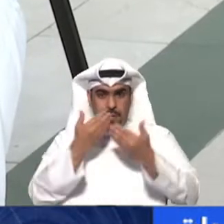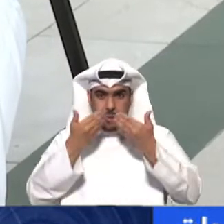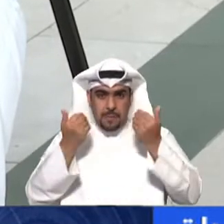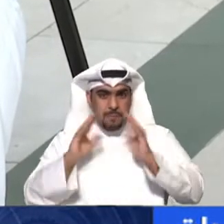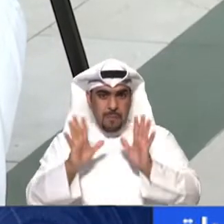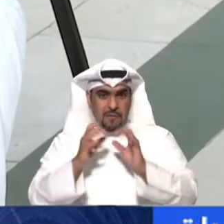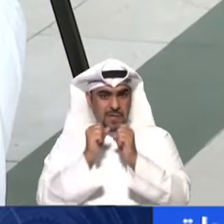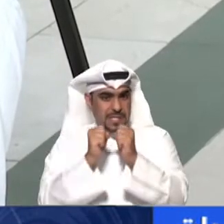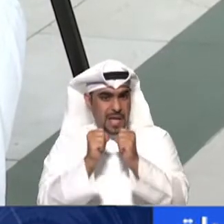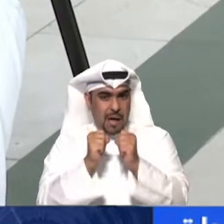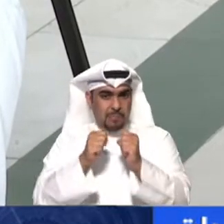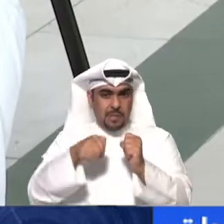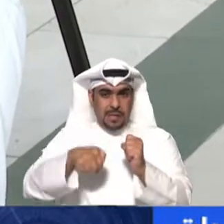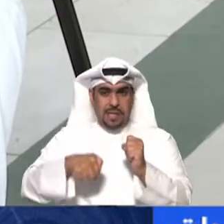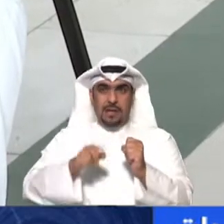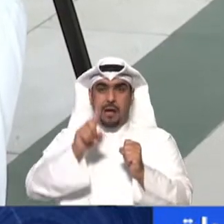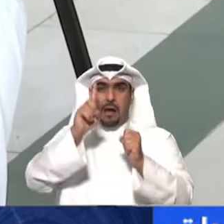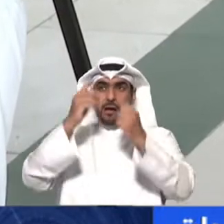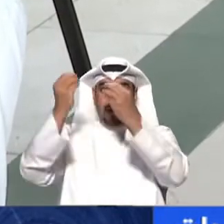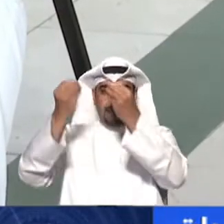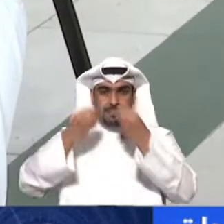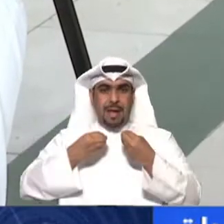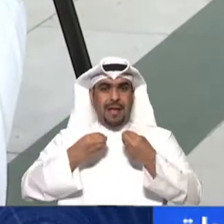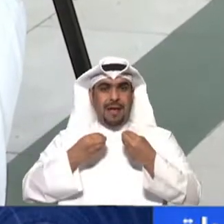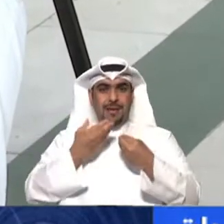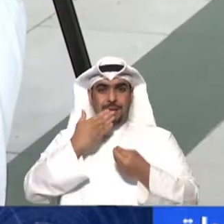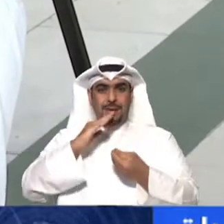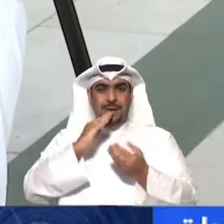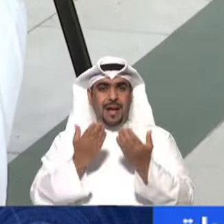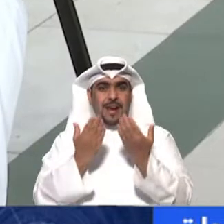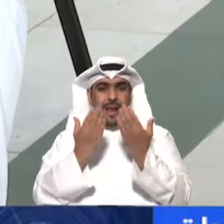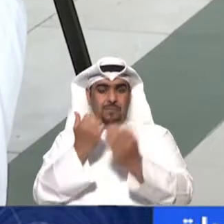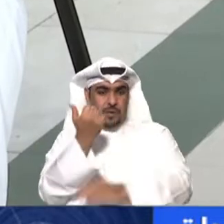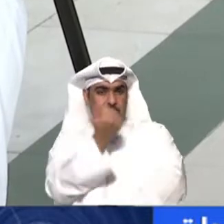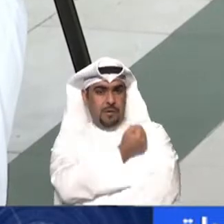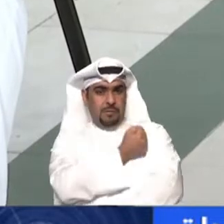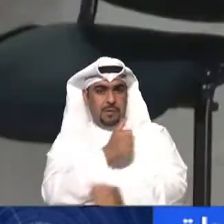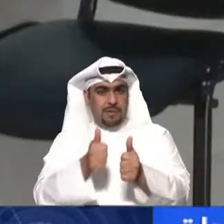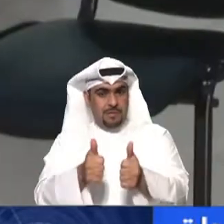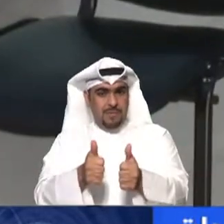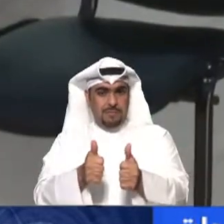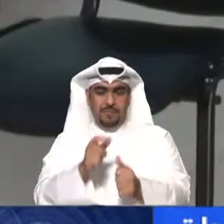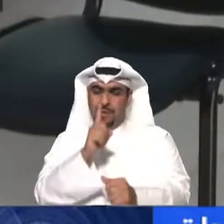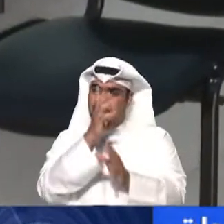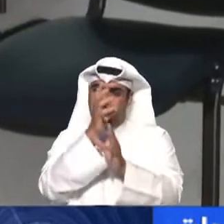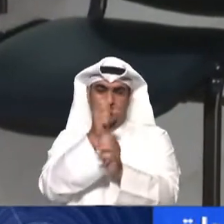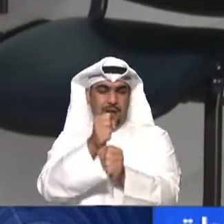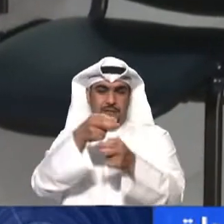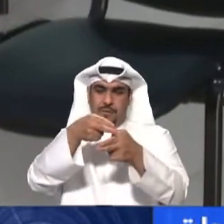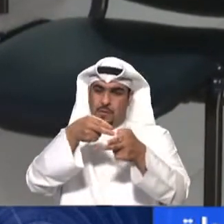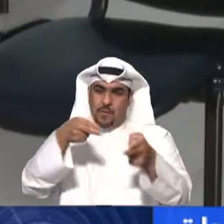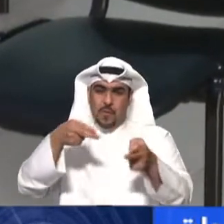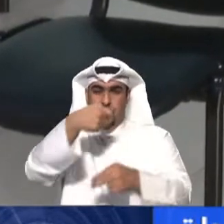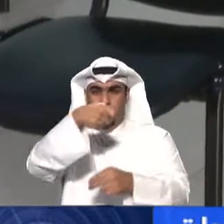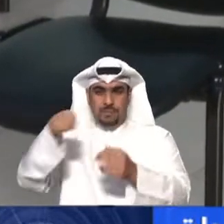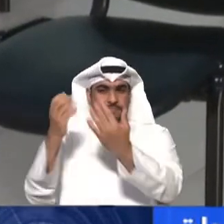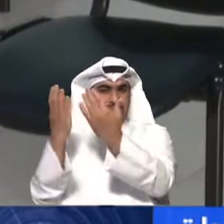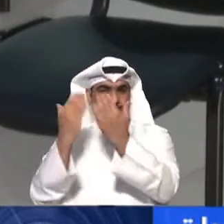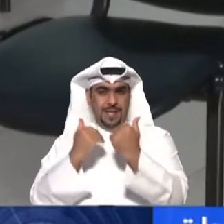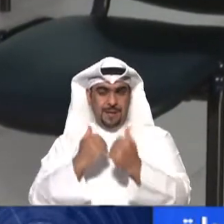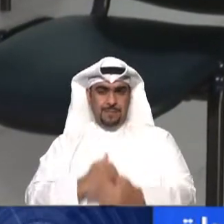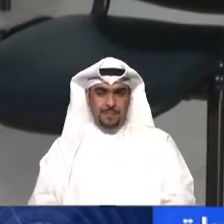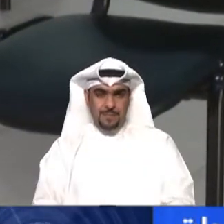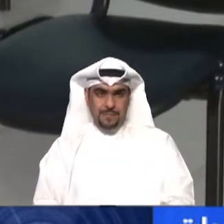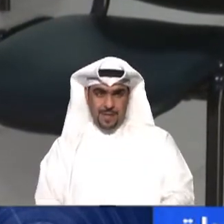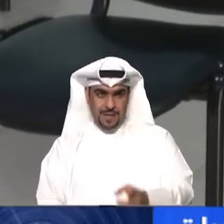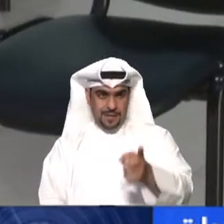كل الشكر لهم صراحة، جهود واضحة وترتيب، والله يعز الكويت. تطعيم جيد فوق الجيد